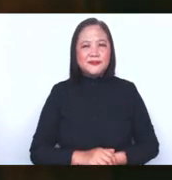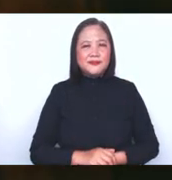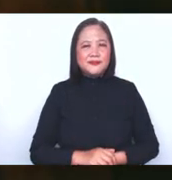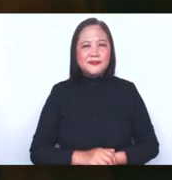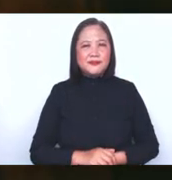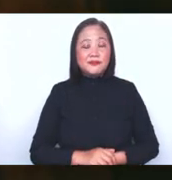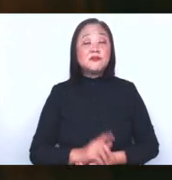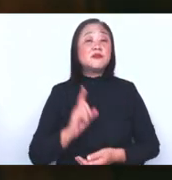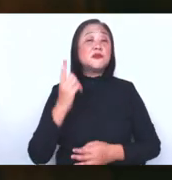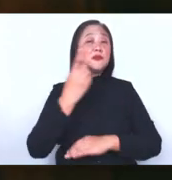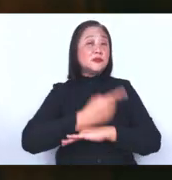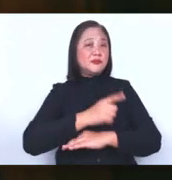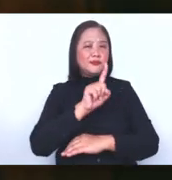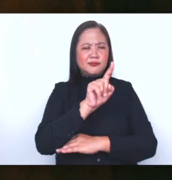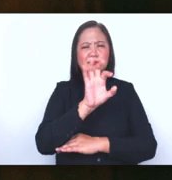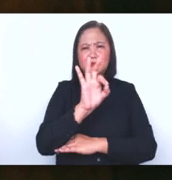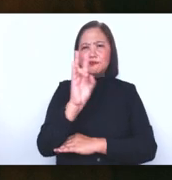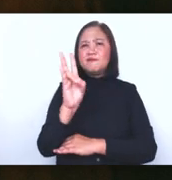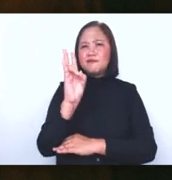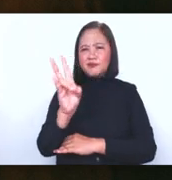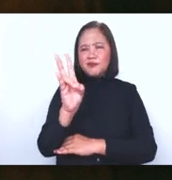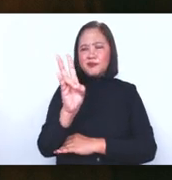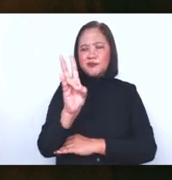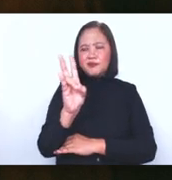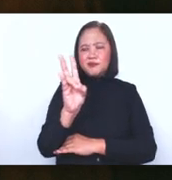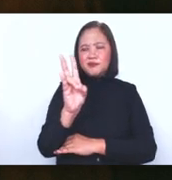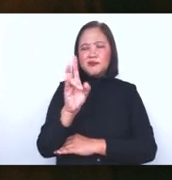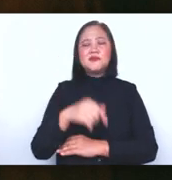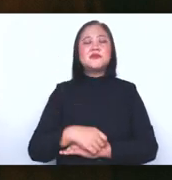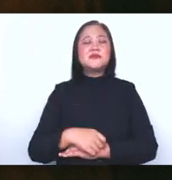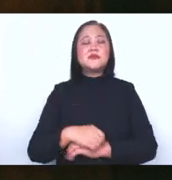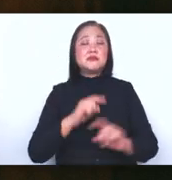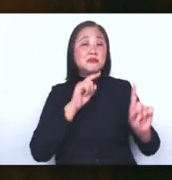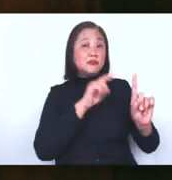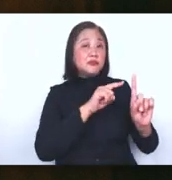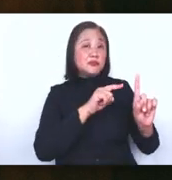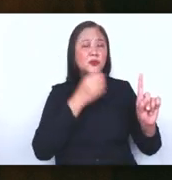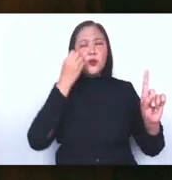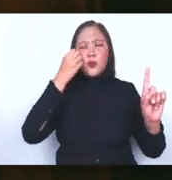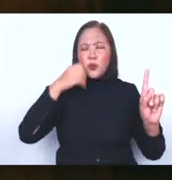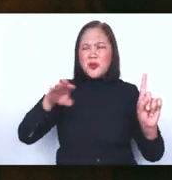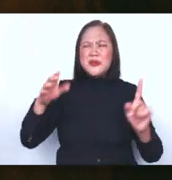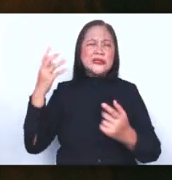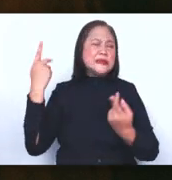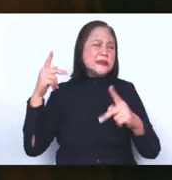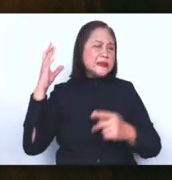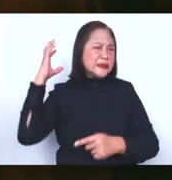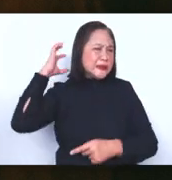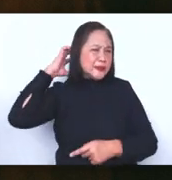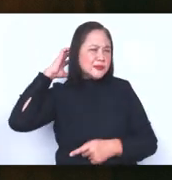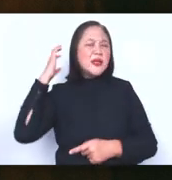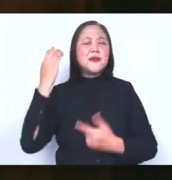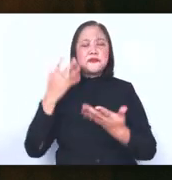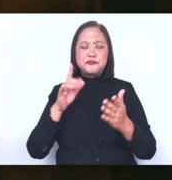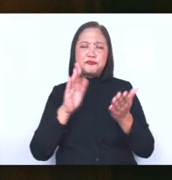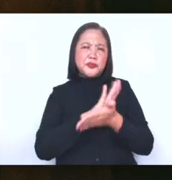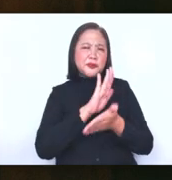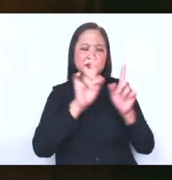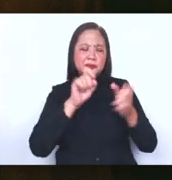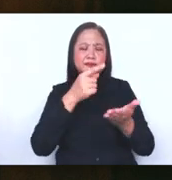Isang araw noong 1970, umuwi siya, masakit daw ang batok, nakapag-check pa ng papeles.